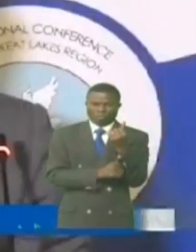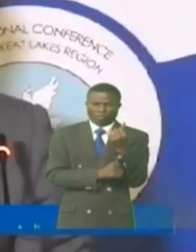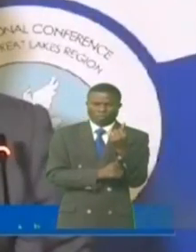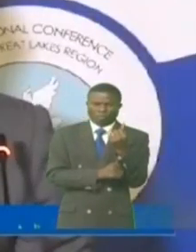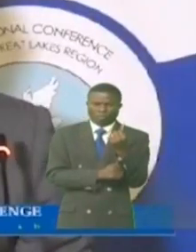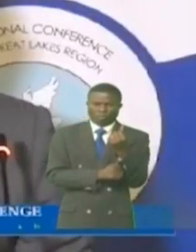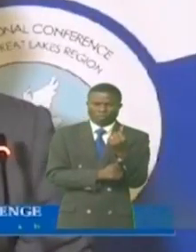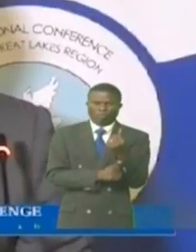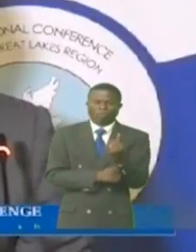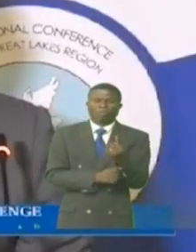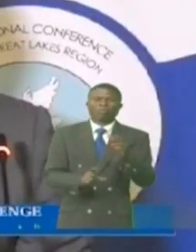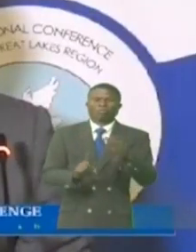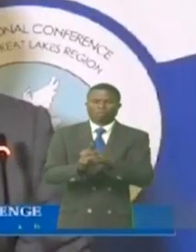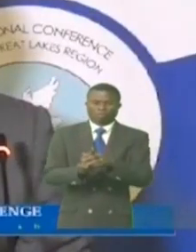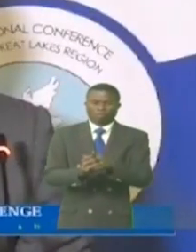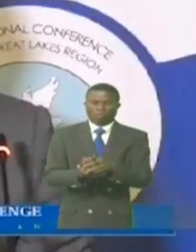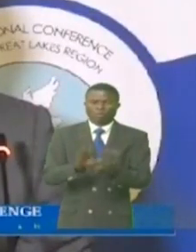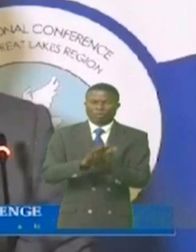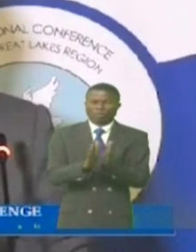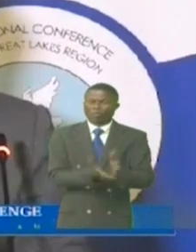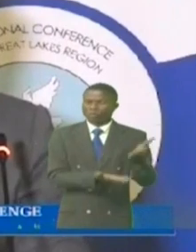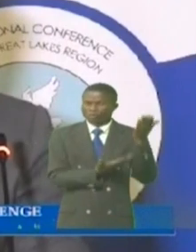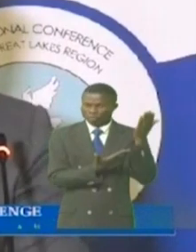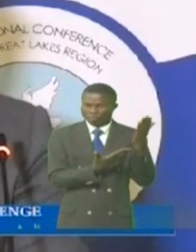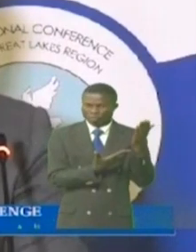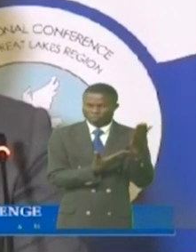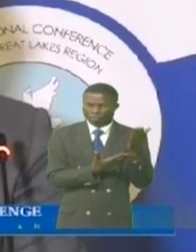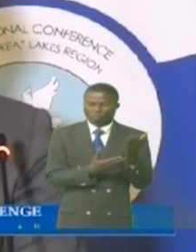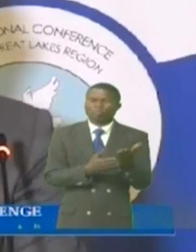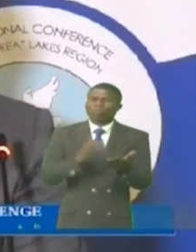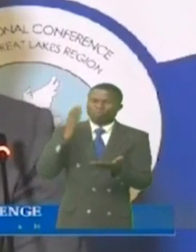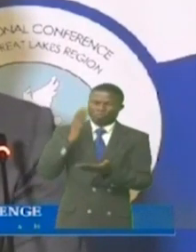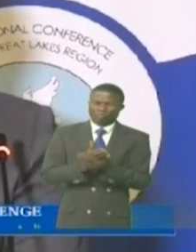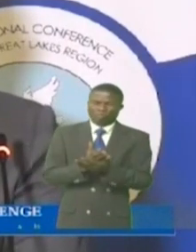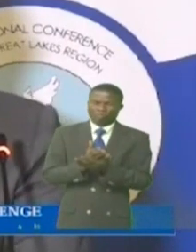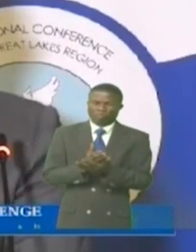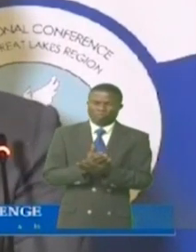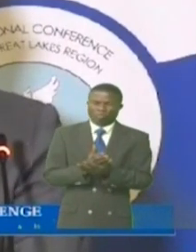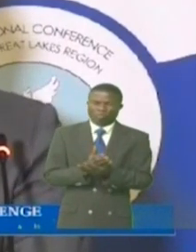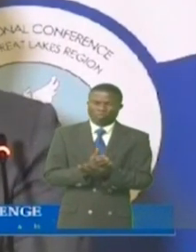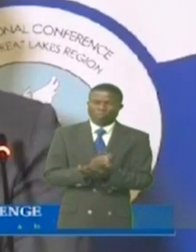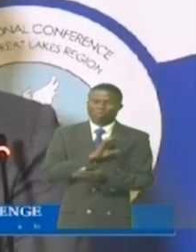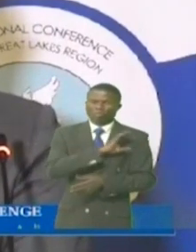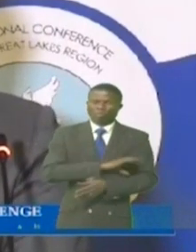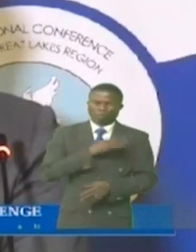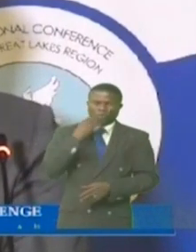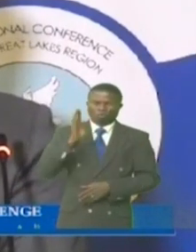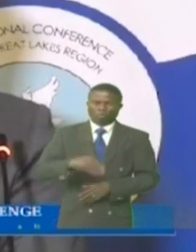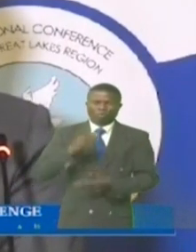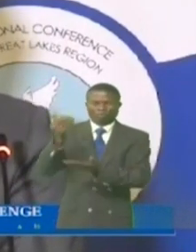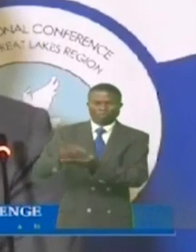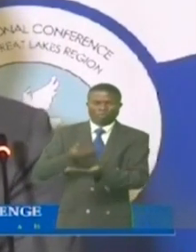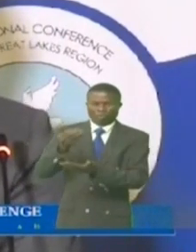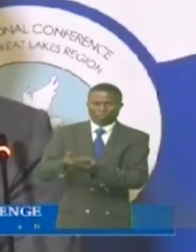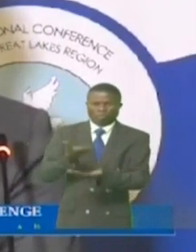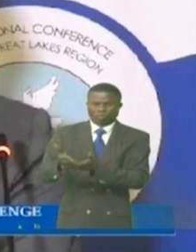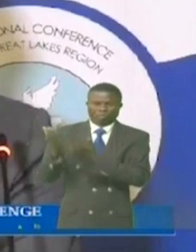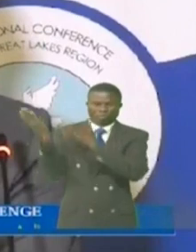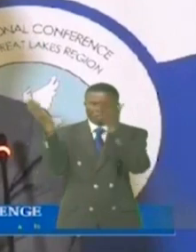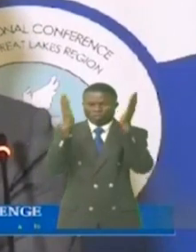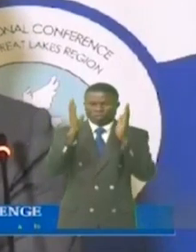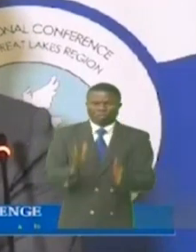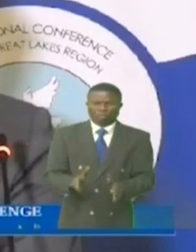Il est donc apparu primordial d'éliminer les mauvaises pratiques d'exploitation, de